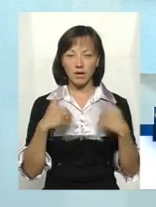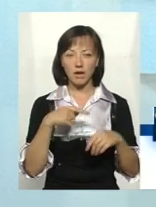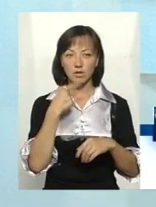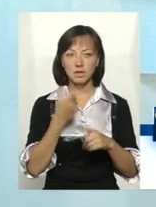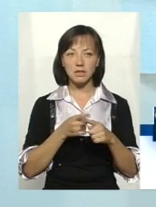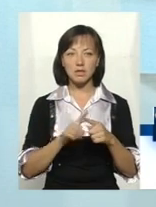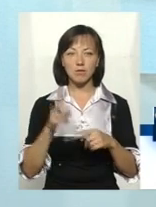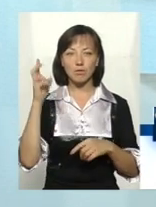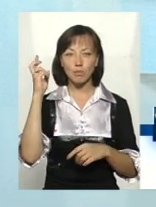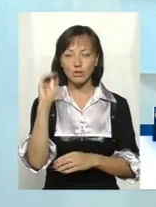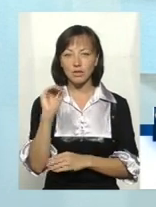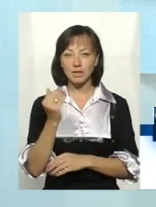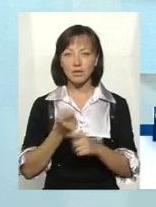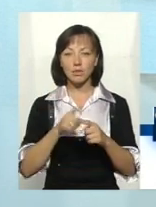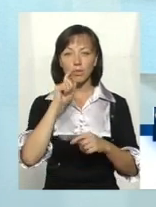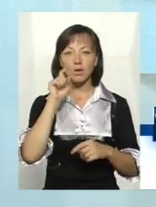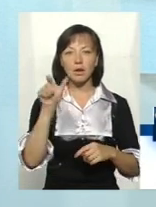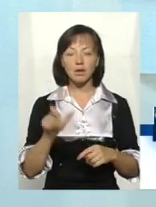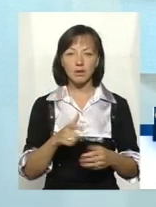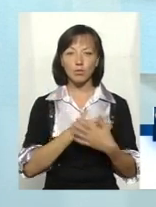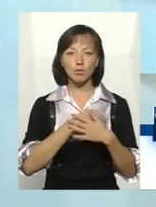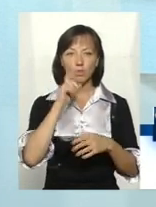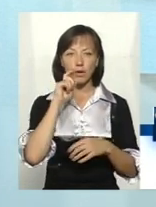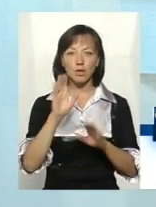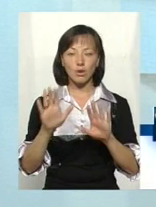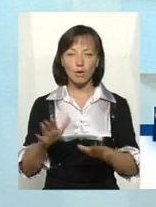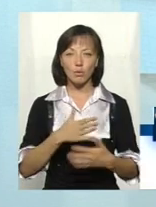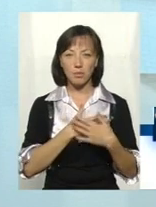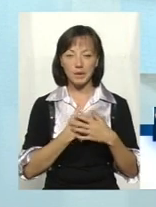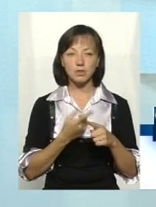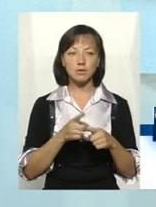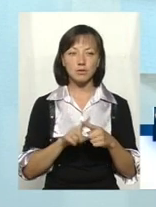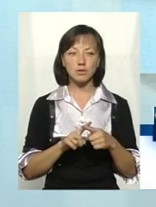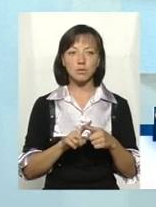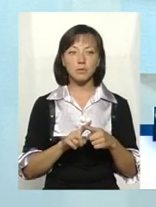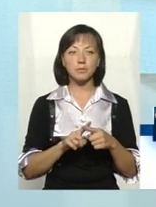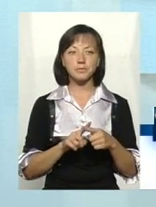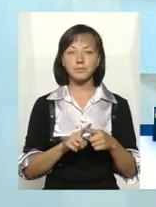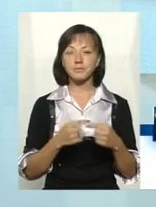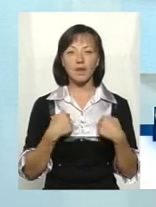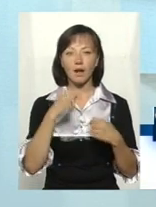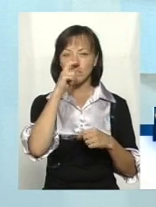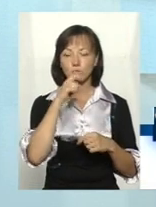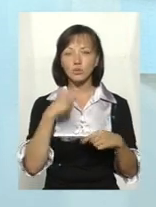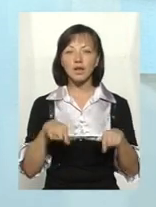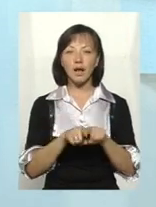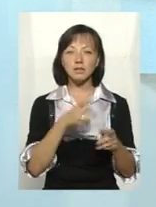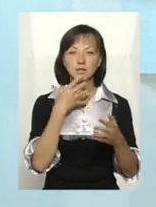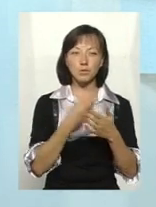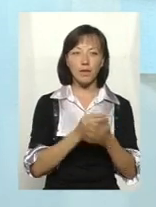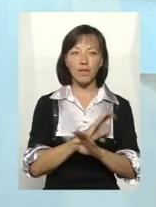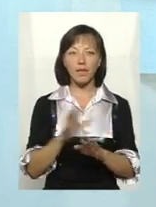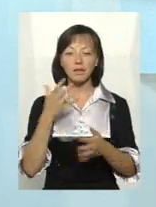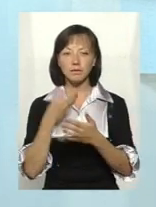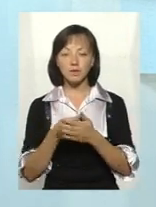кажу, це Божа дитина, це українець, ти любиш Україну, люби що, цю людину. Тому я не розумію, що таке свої, що таке не свої.